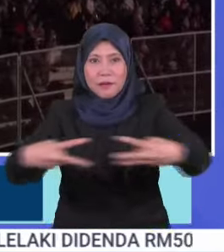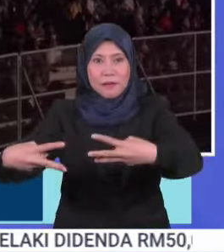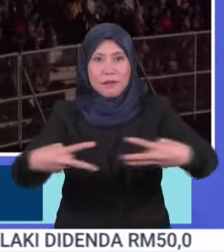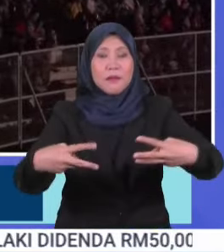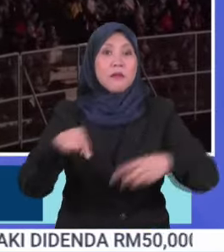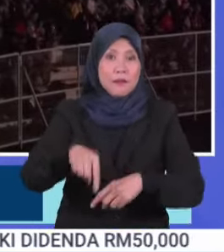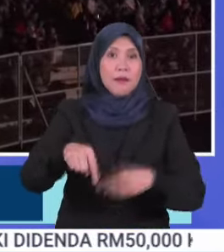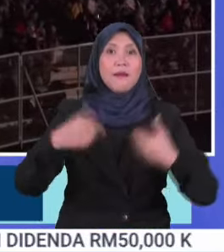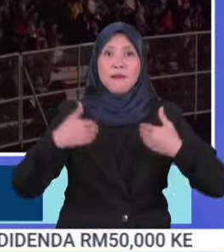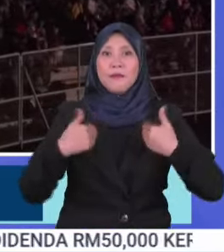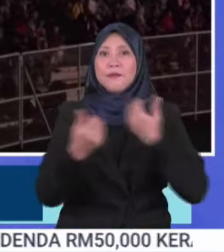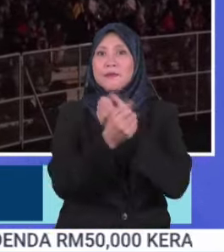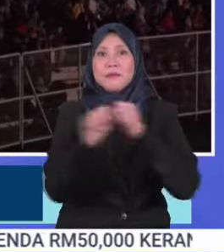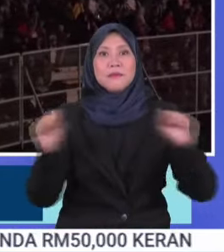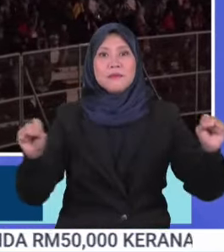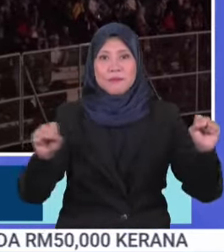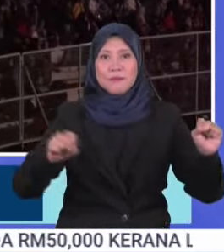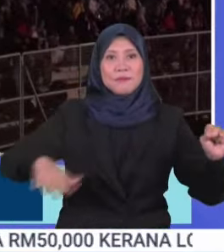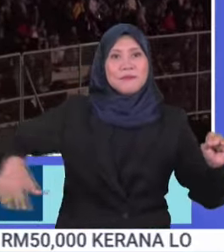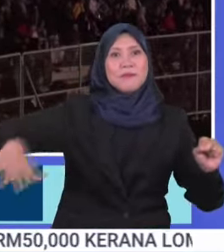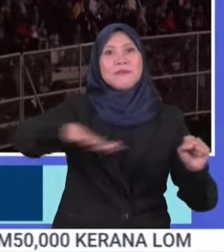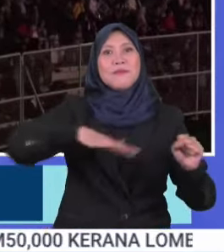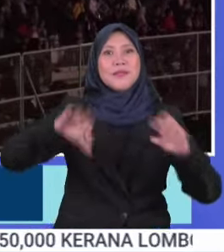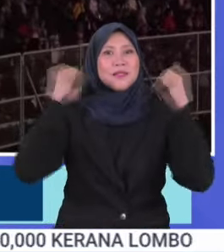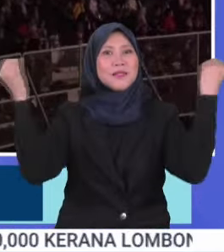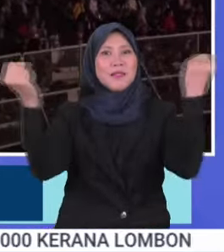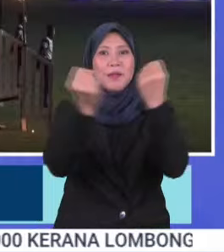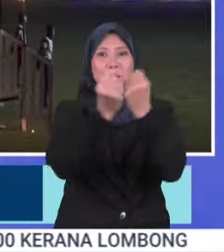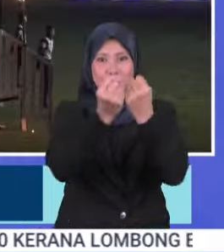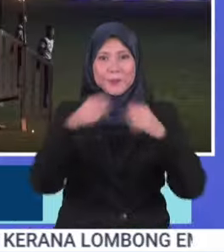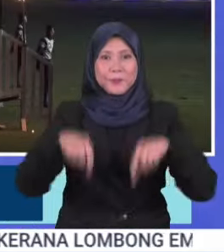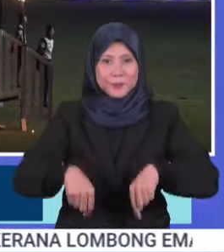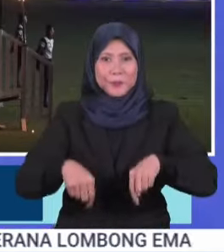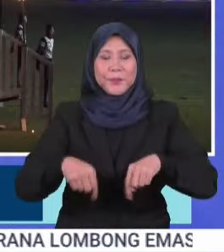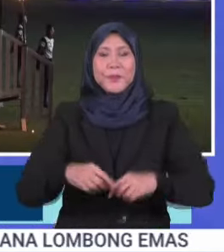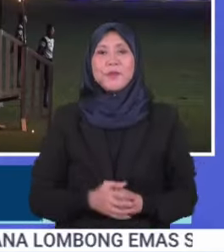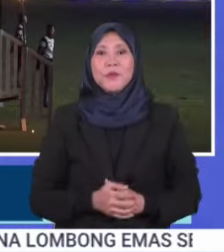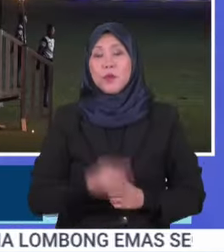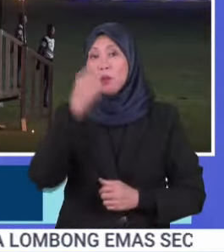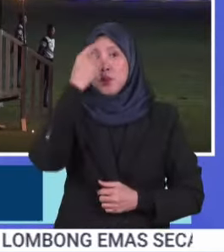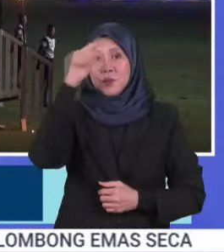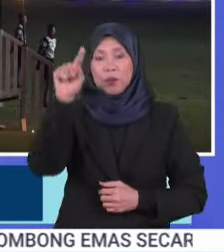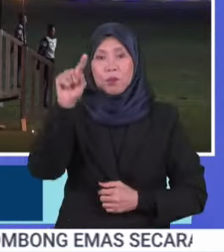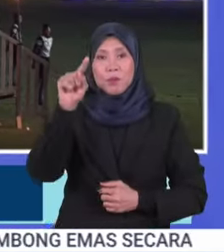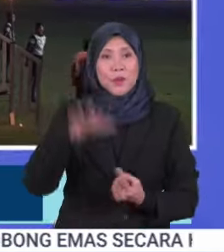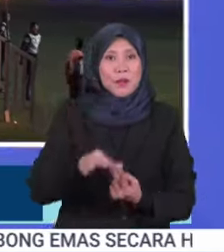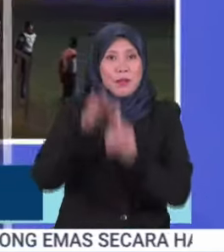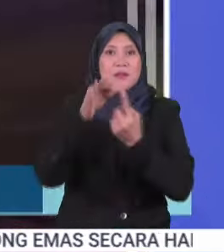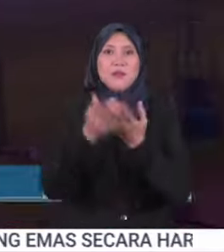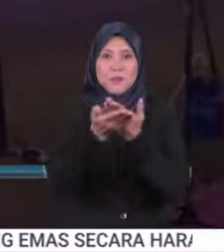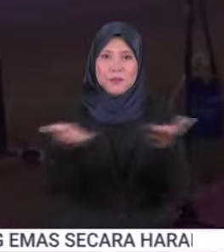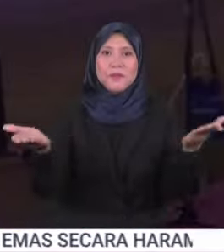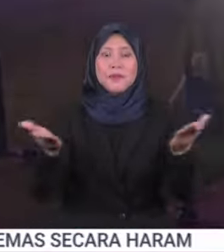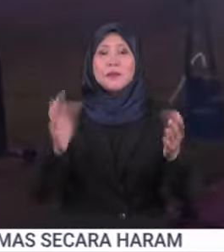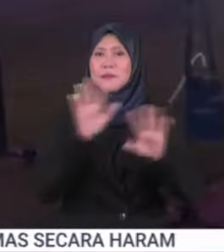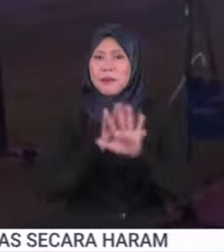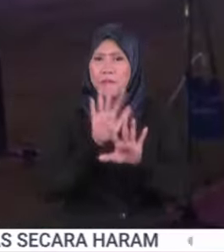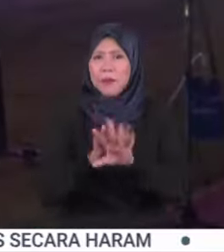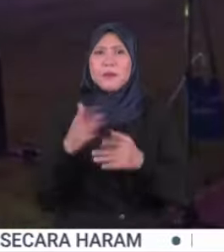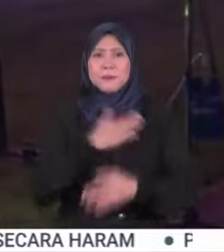yang berada di sekitar Stadium Sultan Ismail Nasruddin Shah ini untuk khas tontonan semua. Jadi